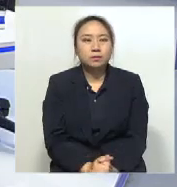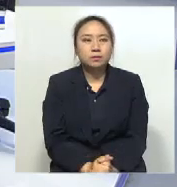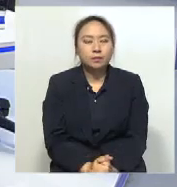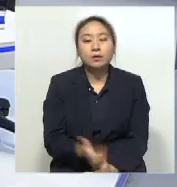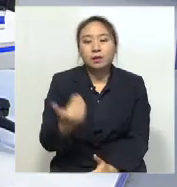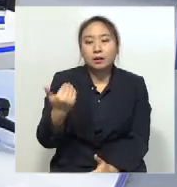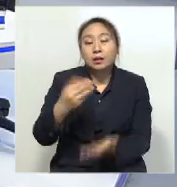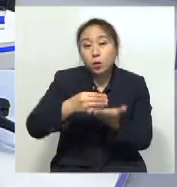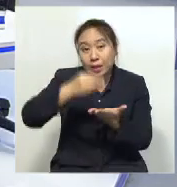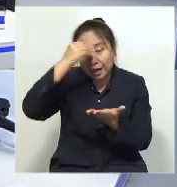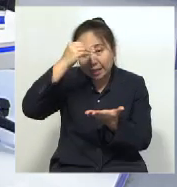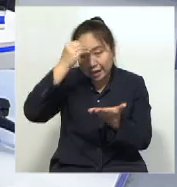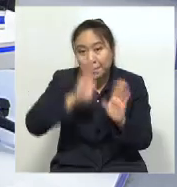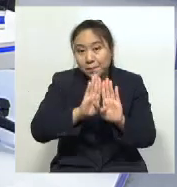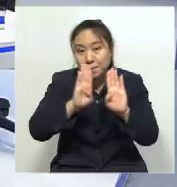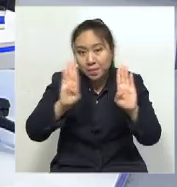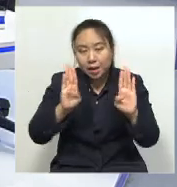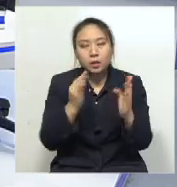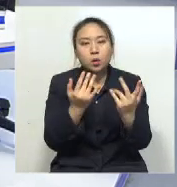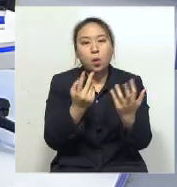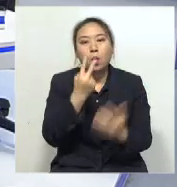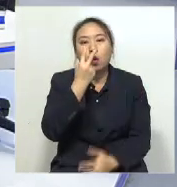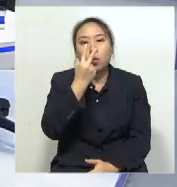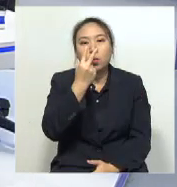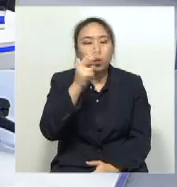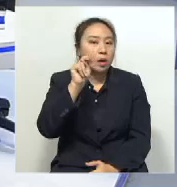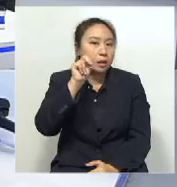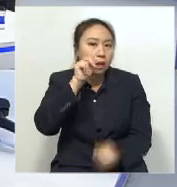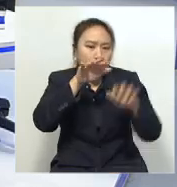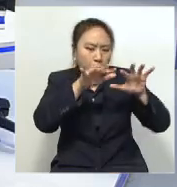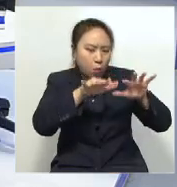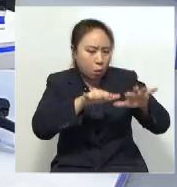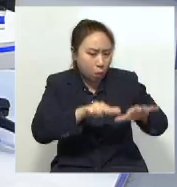นการเปิดเรียนนะคะจะต้องดูก่อนว่าน้ำลดปริมาณลงหรือเปล่าค่ะ